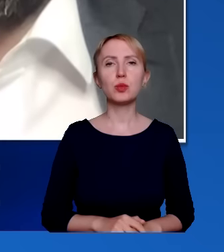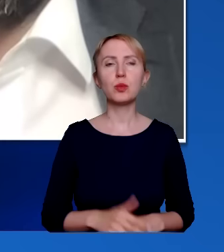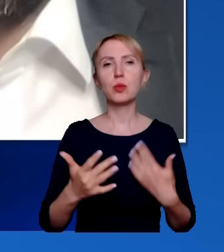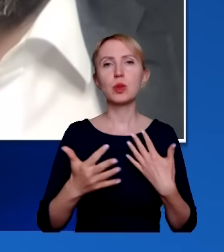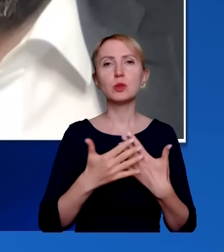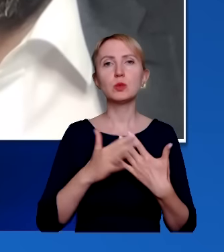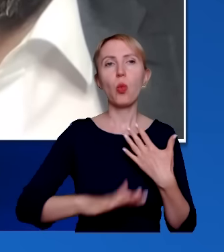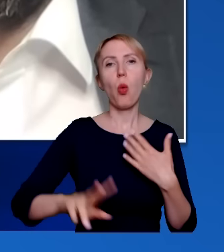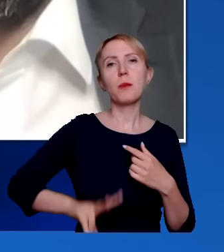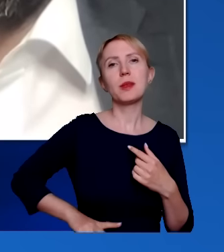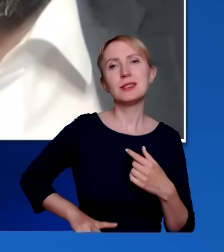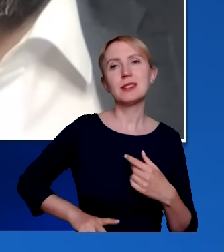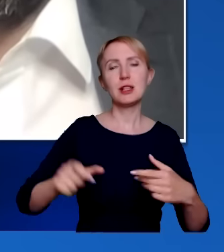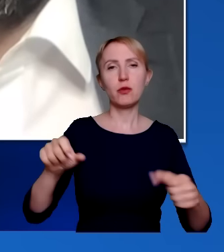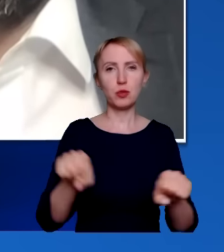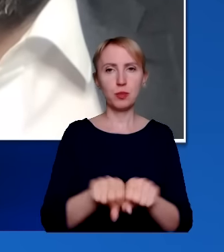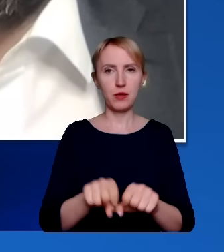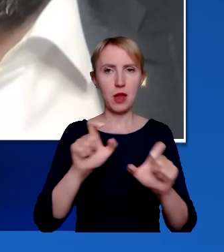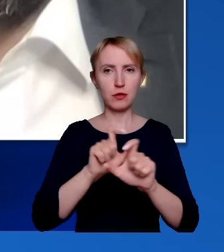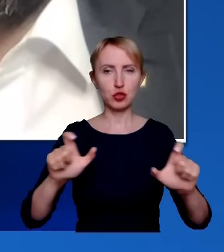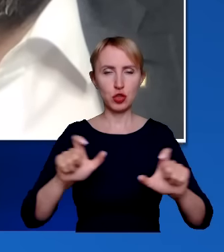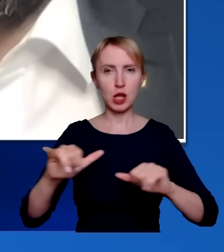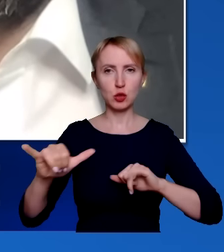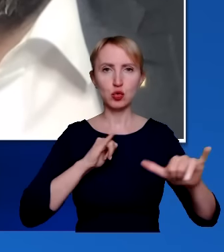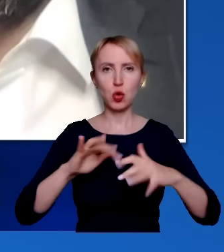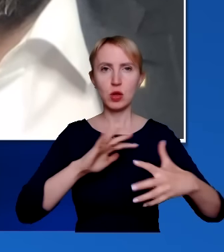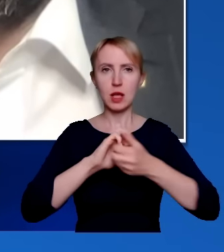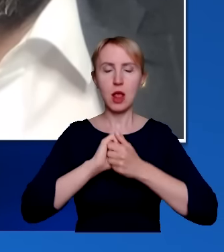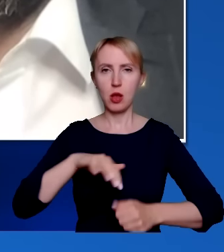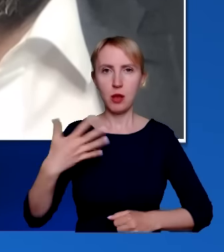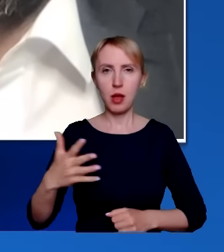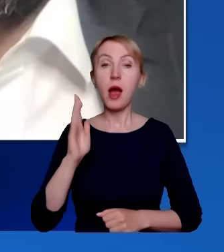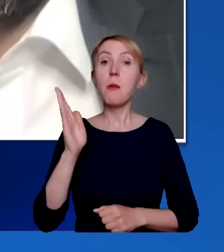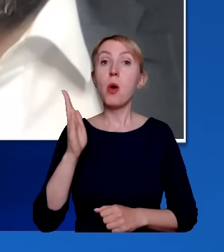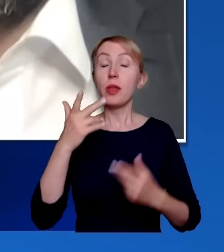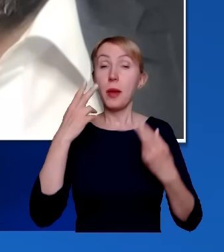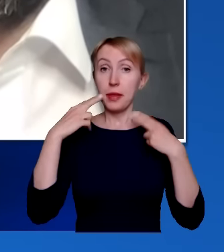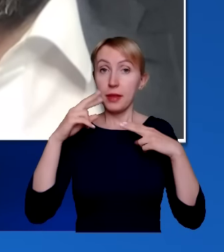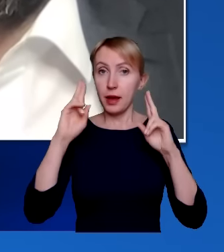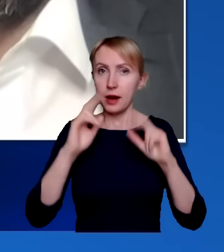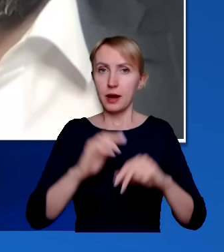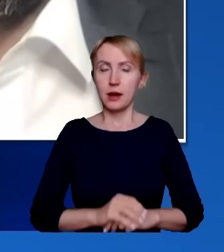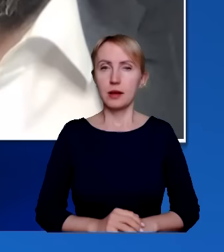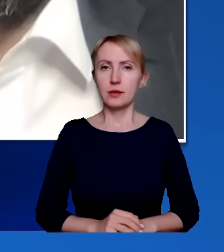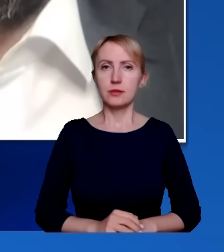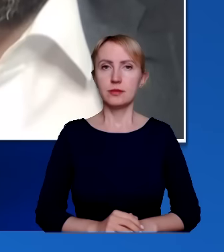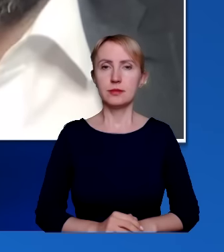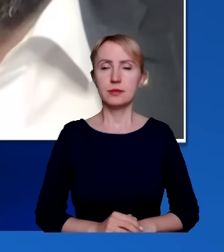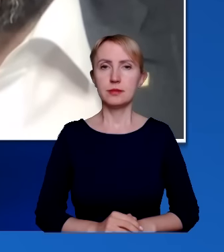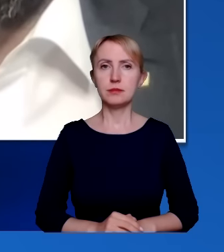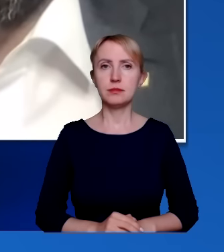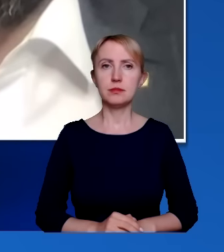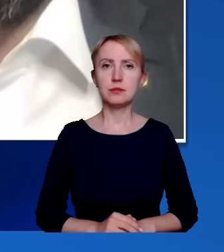Ministerstwa Sprawiedliwości w czasach rządów zjednoczonej prawicy ale później nagle fantastycznie dostał jakiegoś